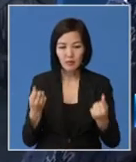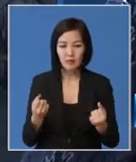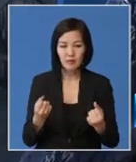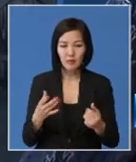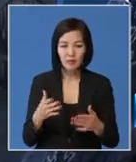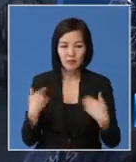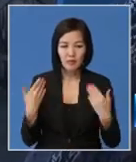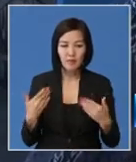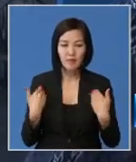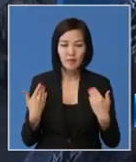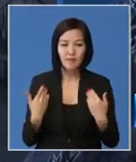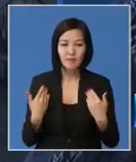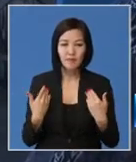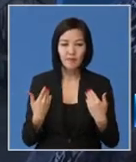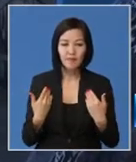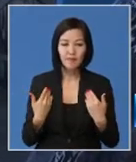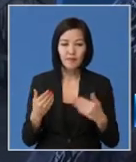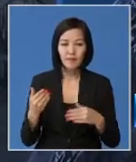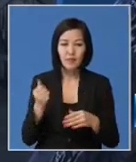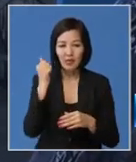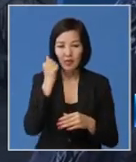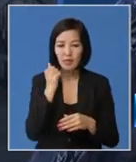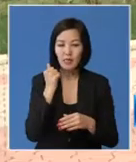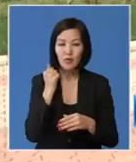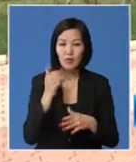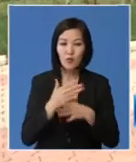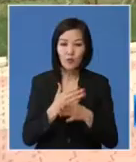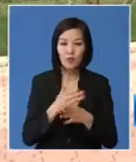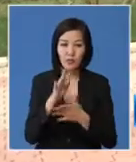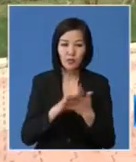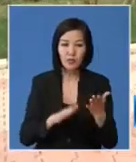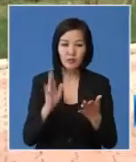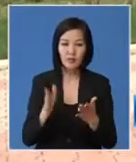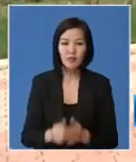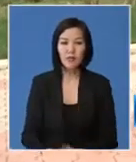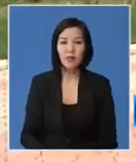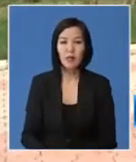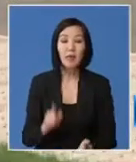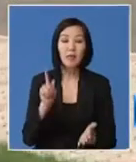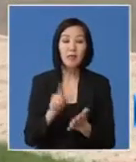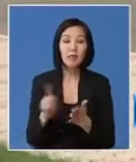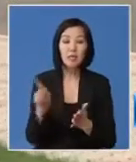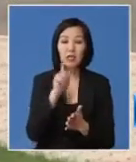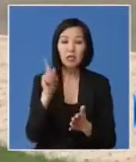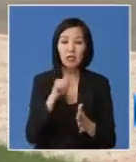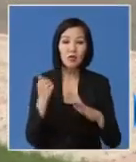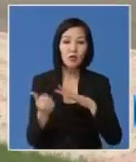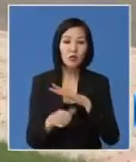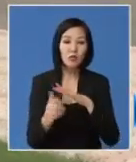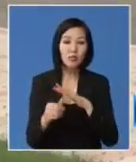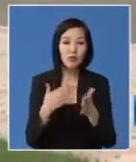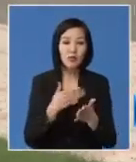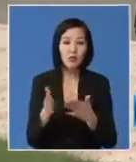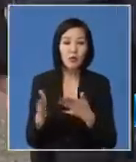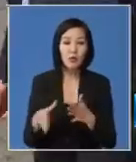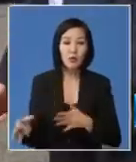тілеймін. Өстіп, қарттарды қуантып жүре берсін. Жасыл ел жобасының бір міндеті жастар арасында жұмыссыздықты жою.